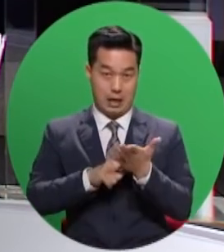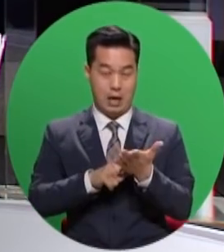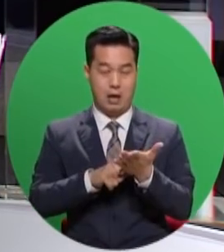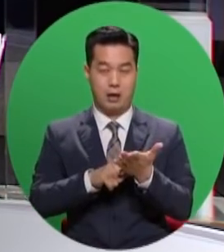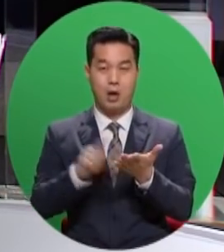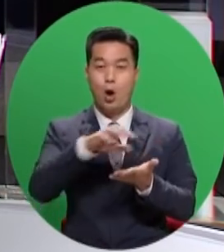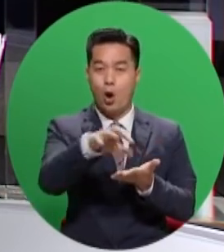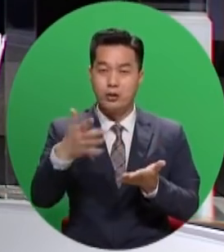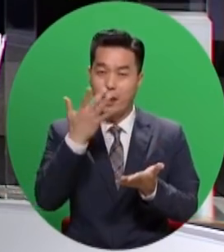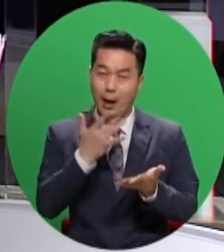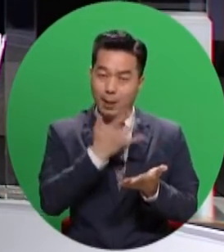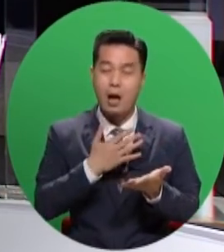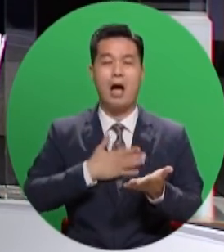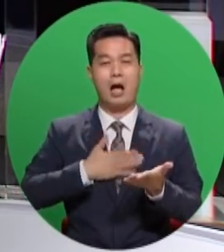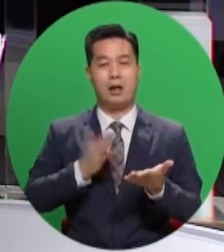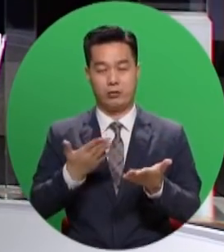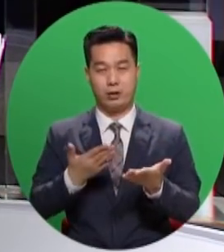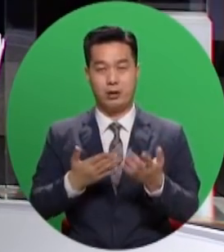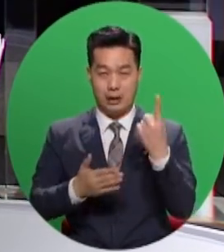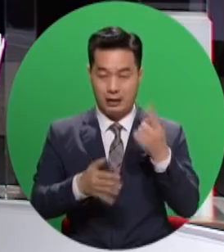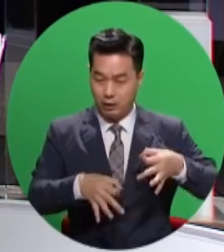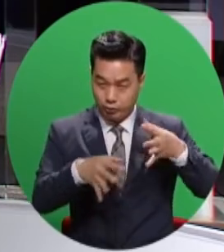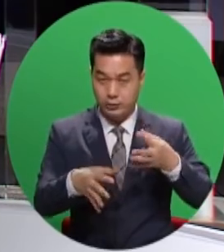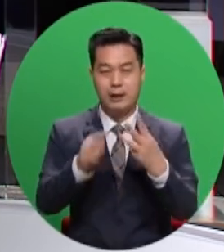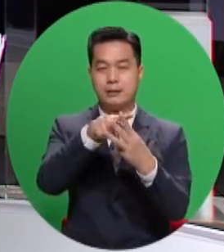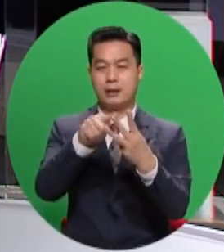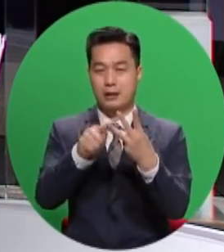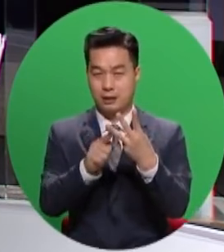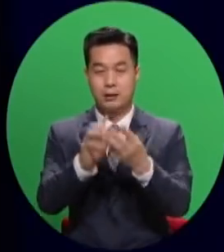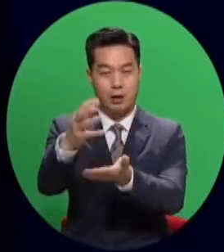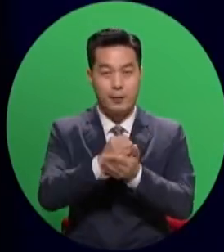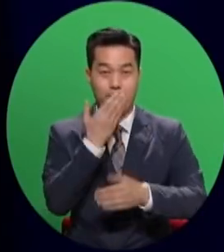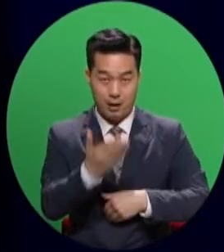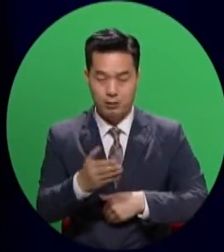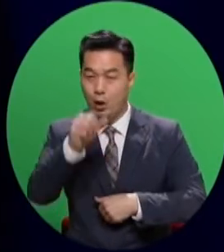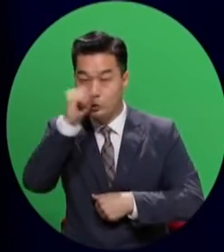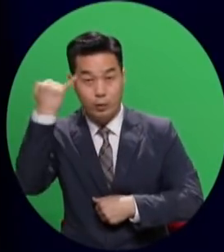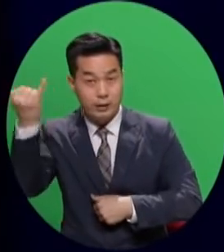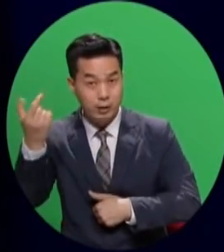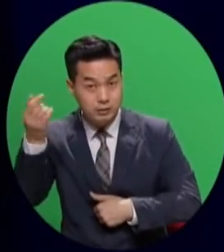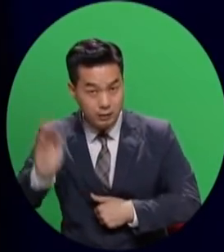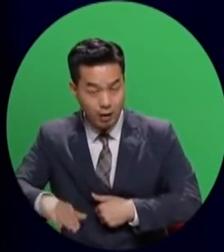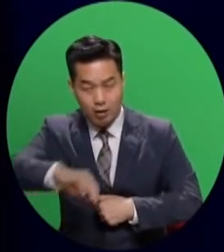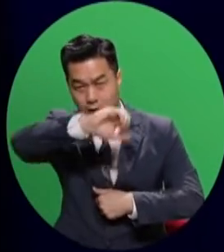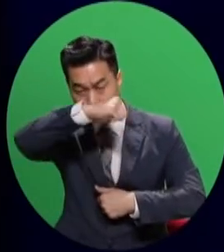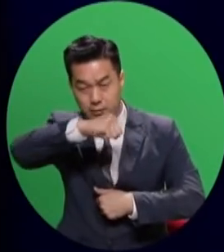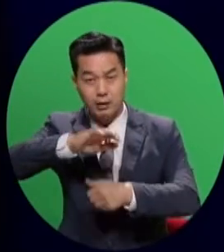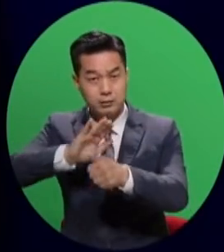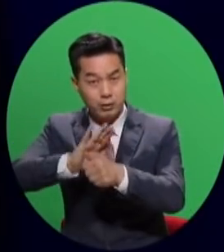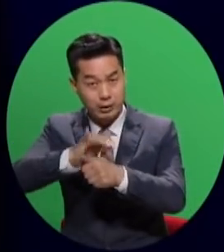1석 3조의 효과가 있습니다 줘 날 이 옷이 라고 생각을 하는데요 일단 재원 대책 이 문제인데